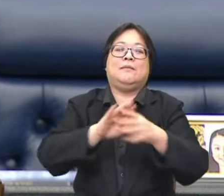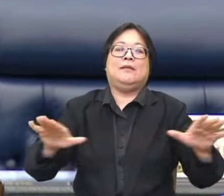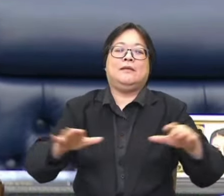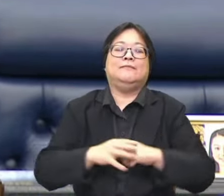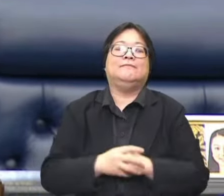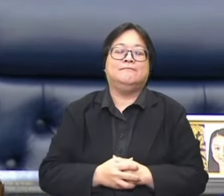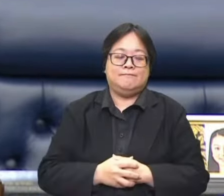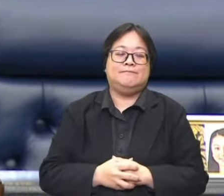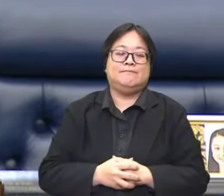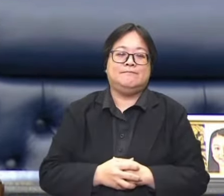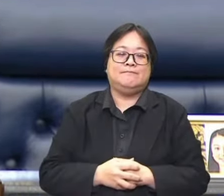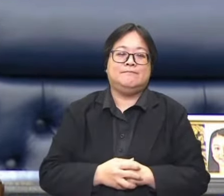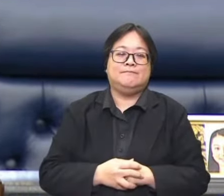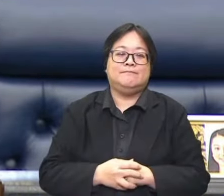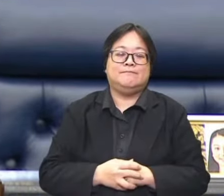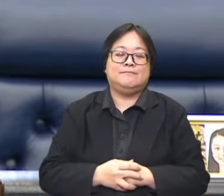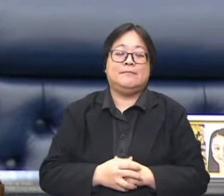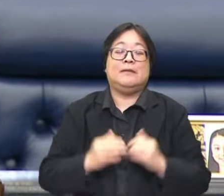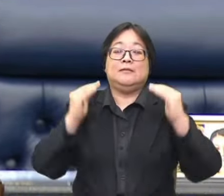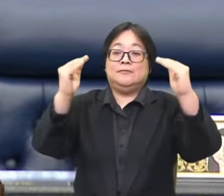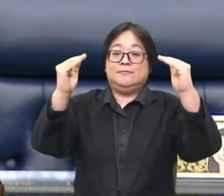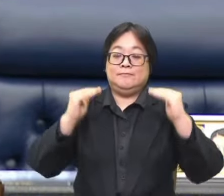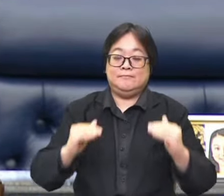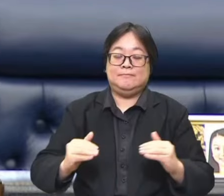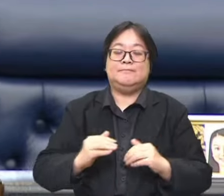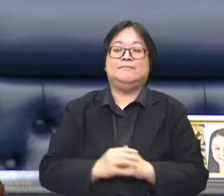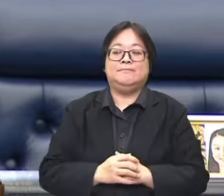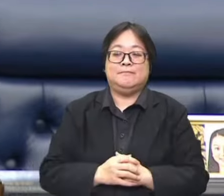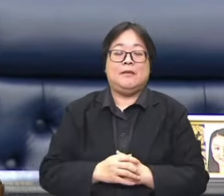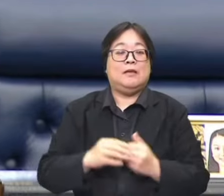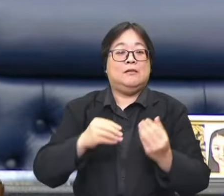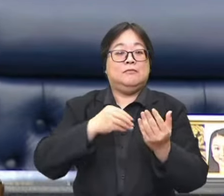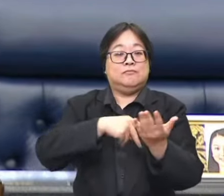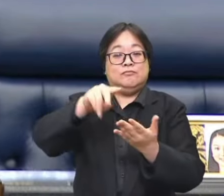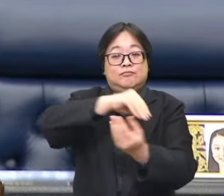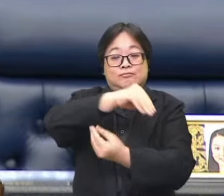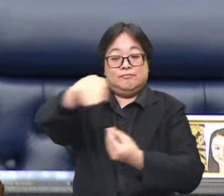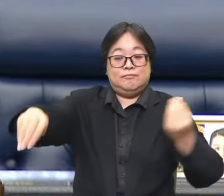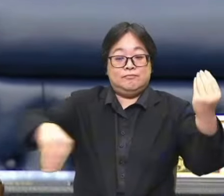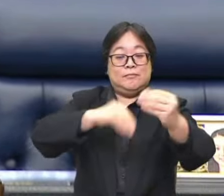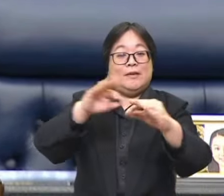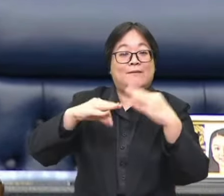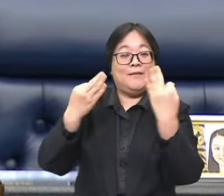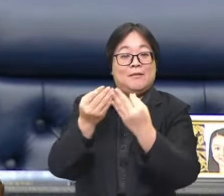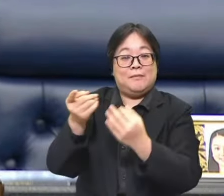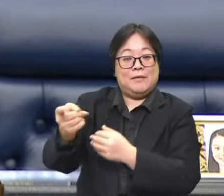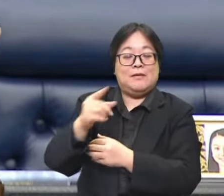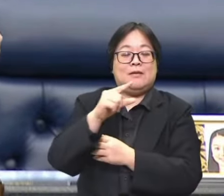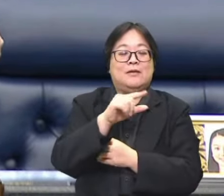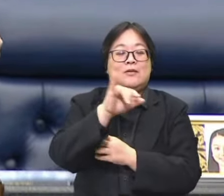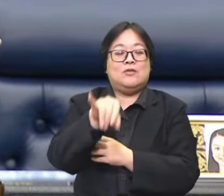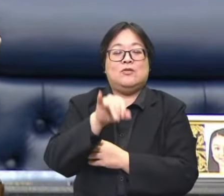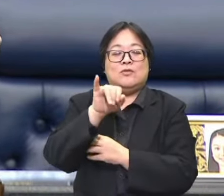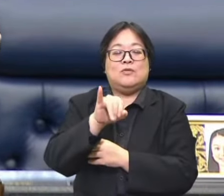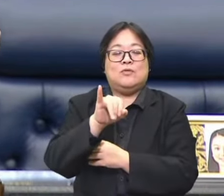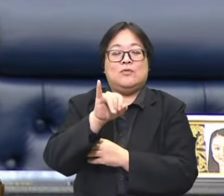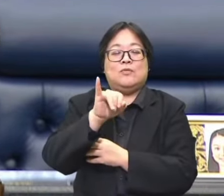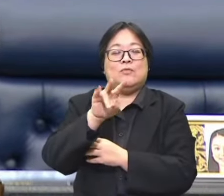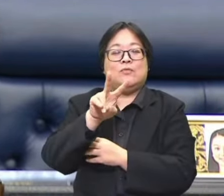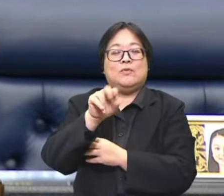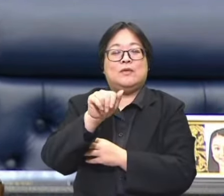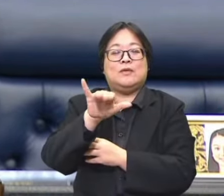di kawasan Jalan Masjid India. Seterusnya, berkaitan dengan pampasan kepada ahli keluarga mendiang G. Vijay